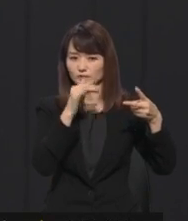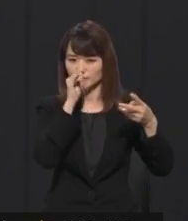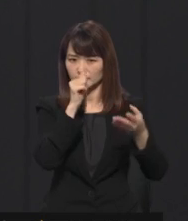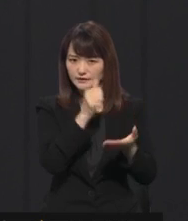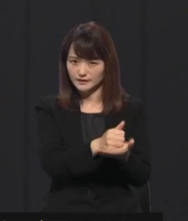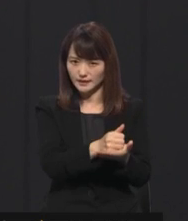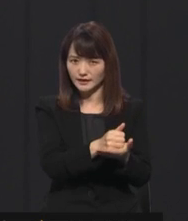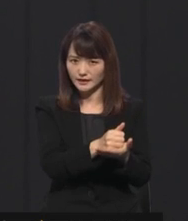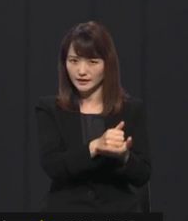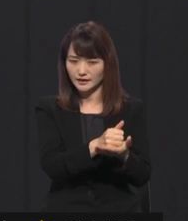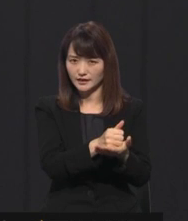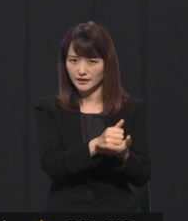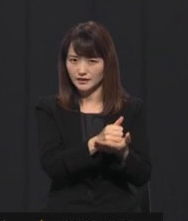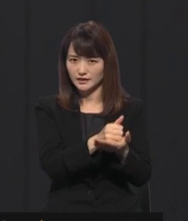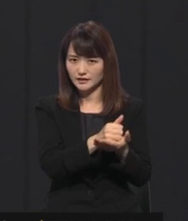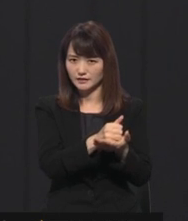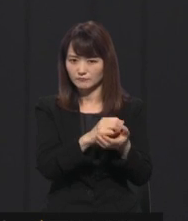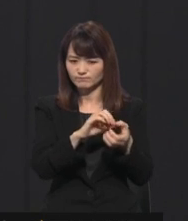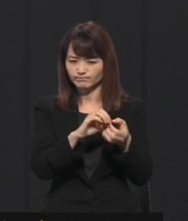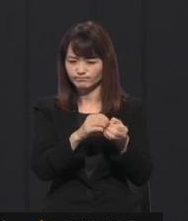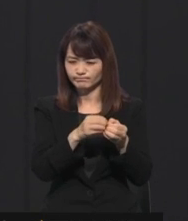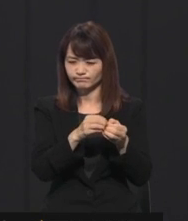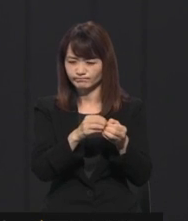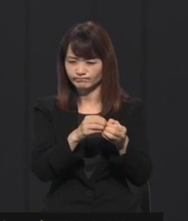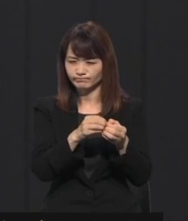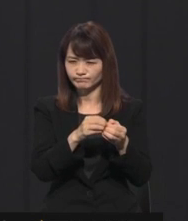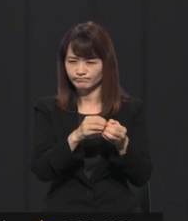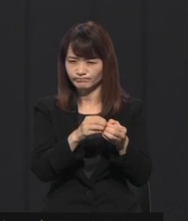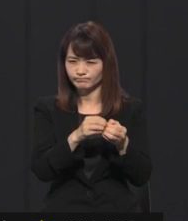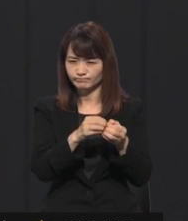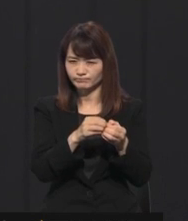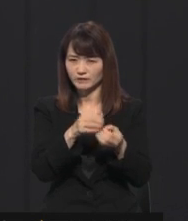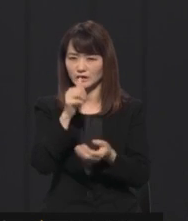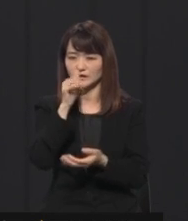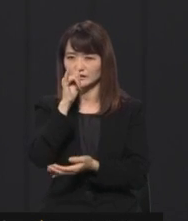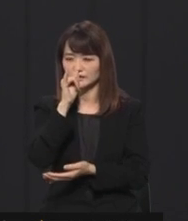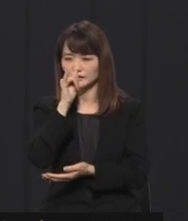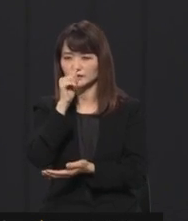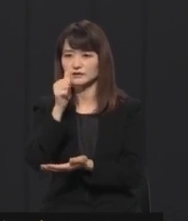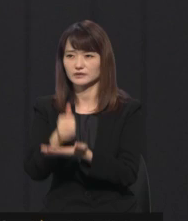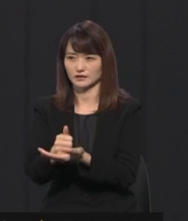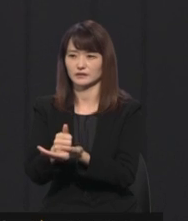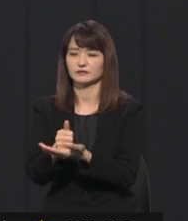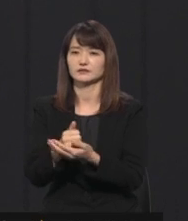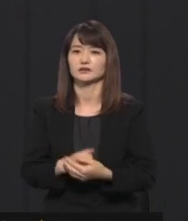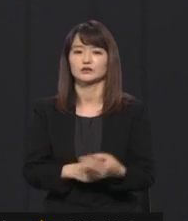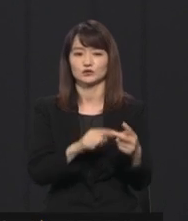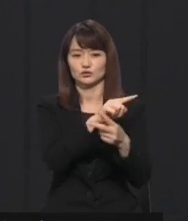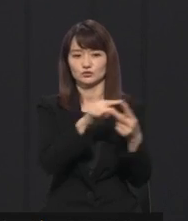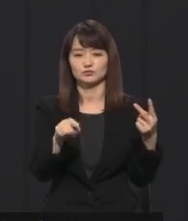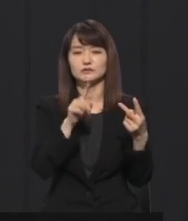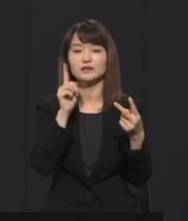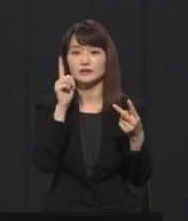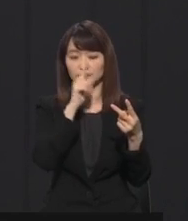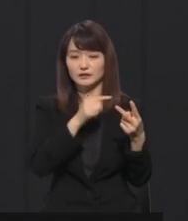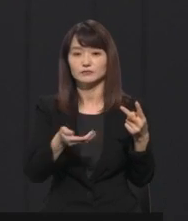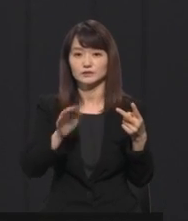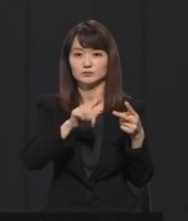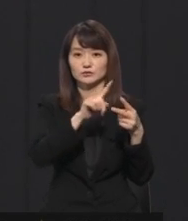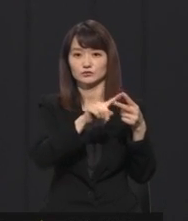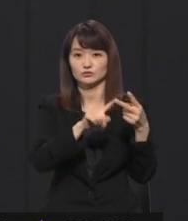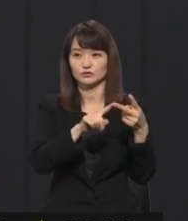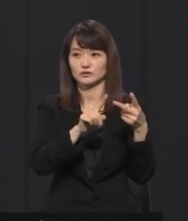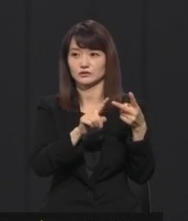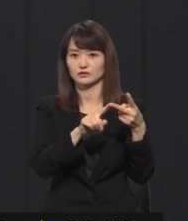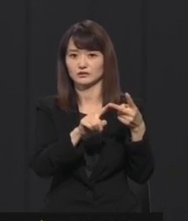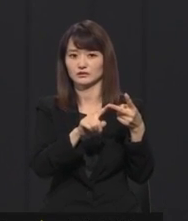식의 퐁 어떤 억압이 라면 좀 굉장히 무속 되게 늦게 조금 지금 2022년 인데 물론 둘다 나쁘지만 후장에 예 없는 죄를 인제 만드는